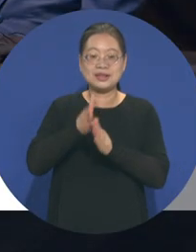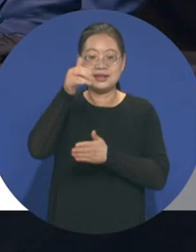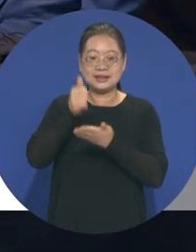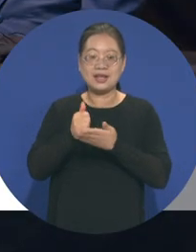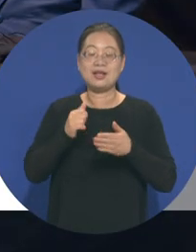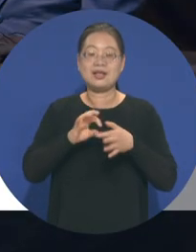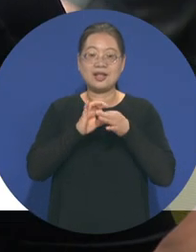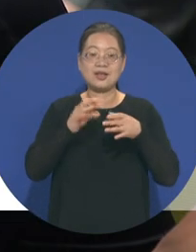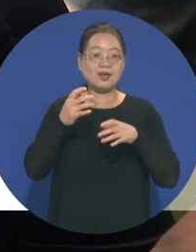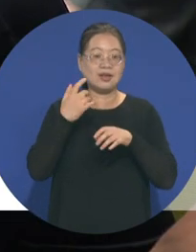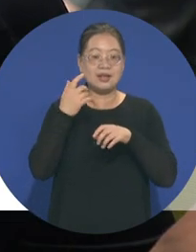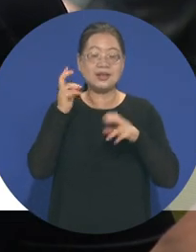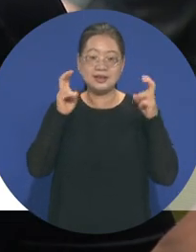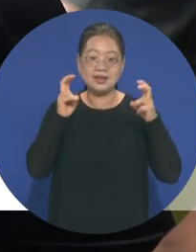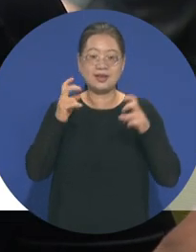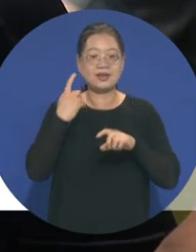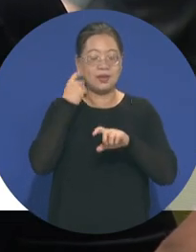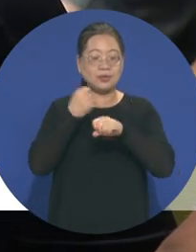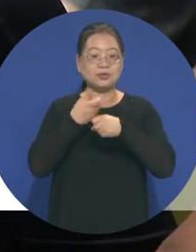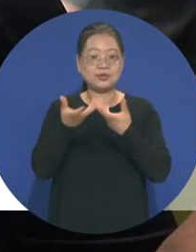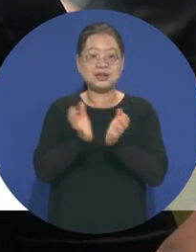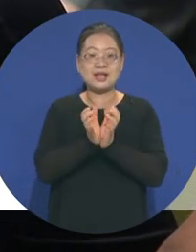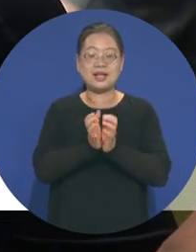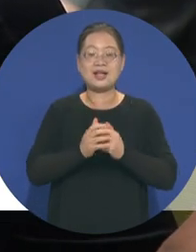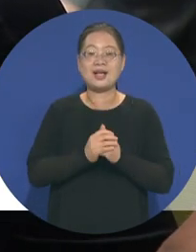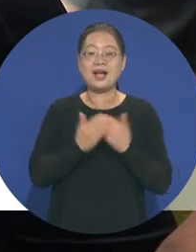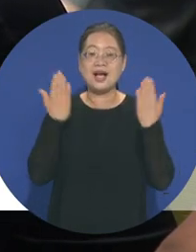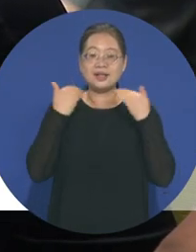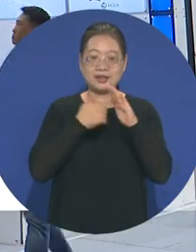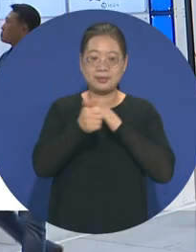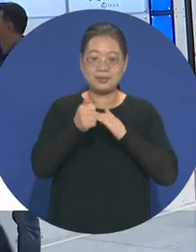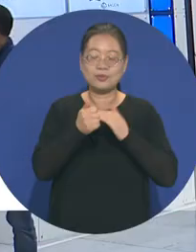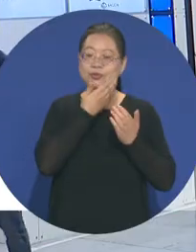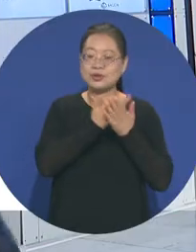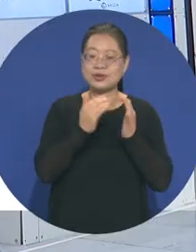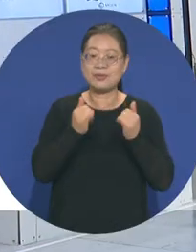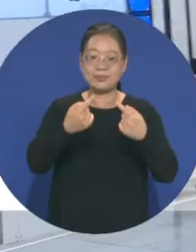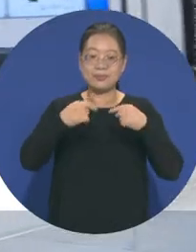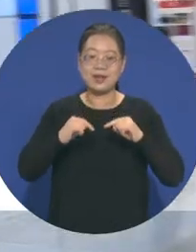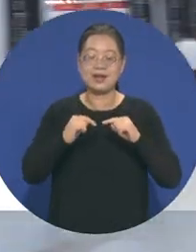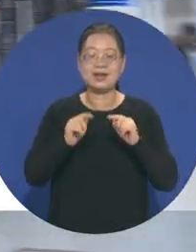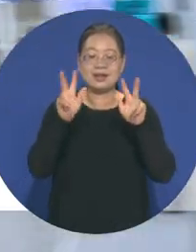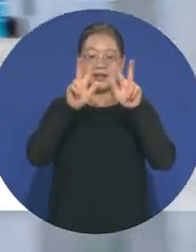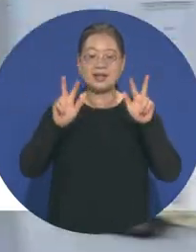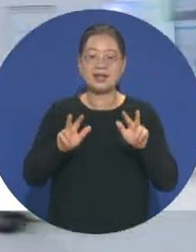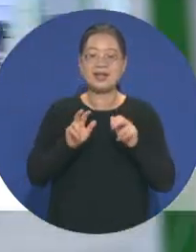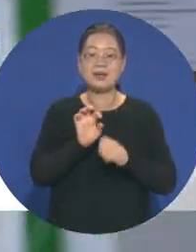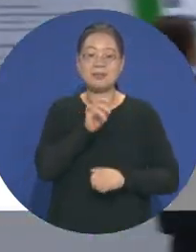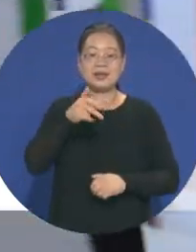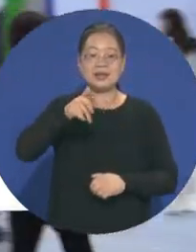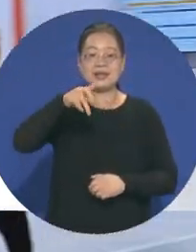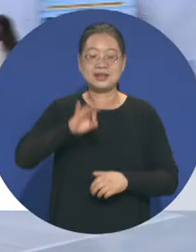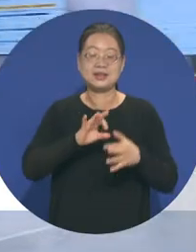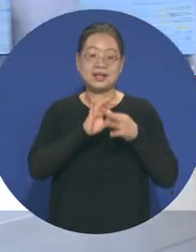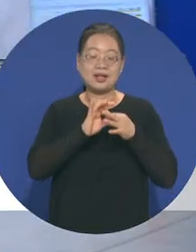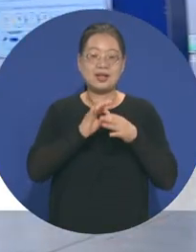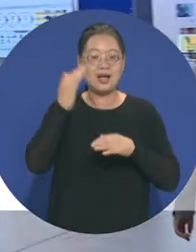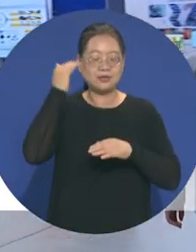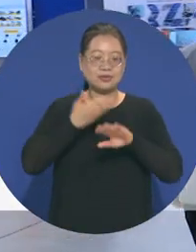기업과 연구기관, 학계 대표 등 주요 인사들이 참석했습니다. 전시장에는 반도체 패키징 관련